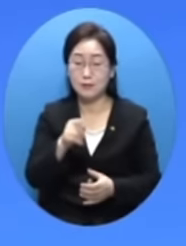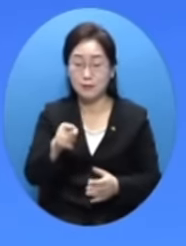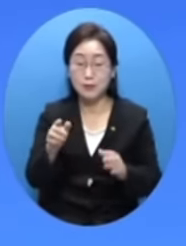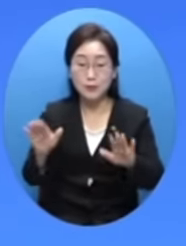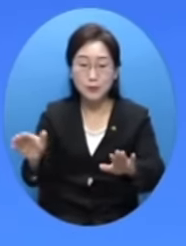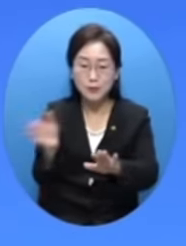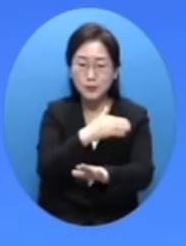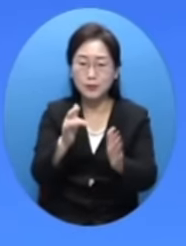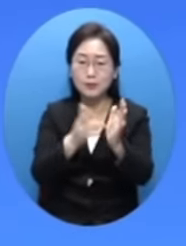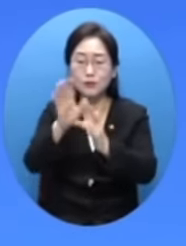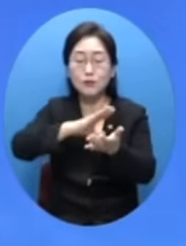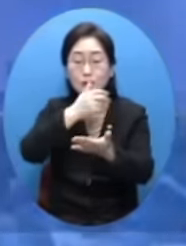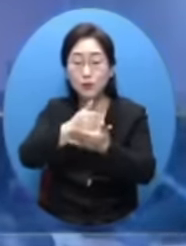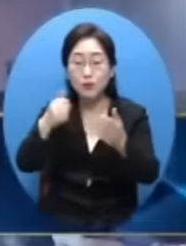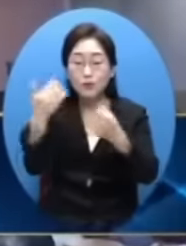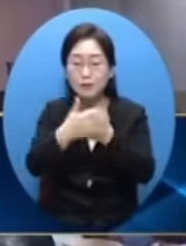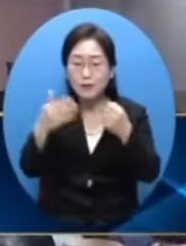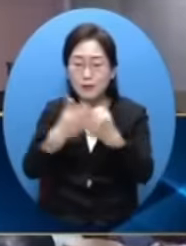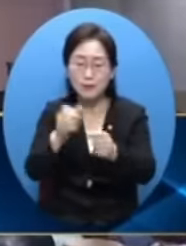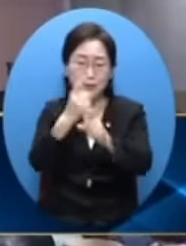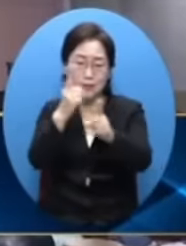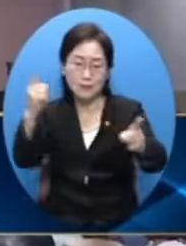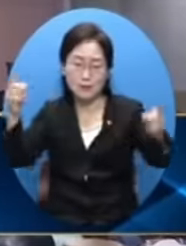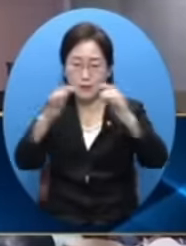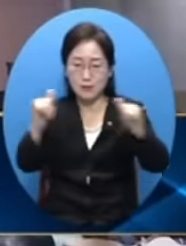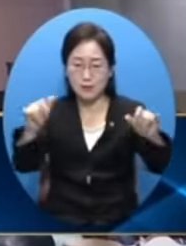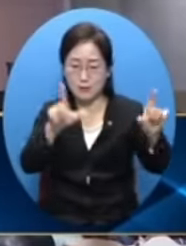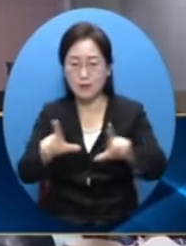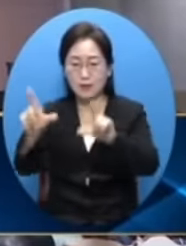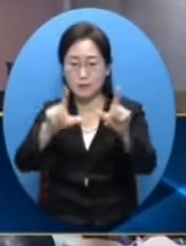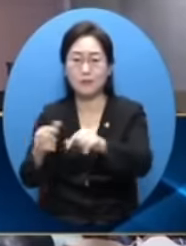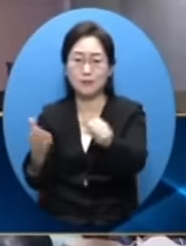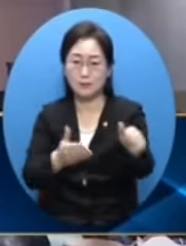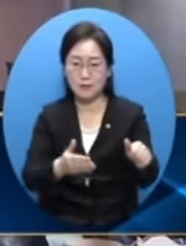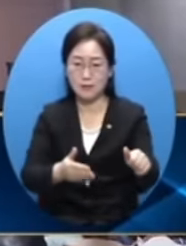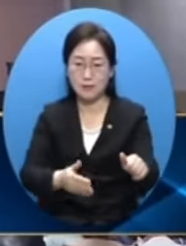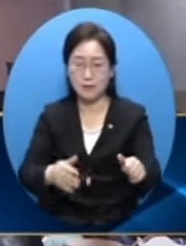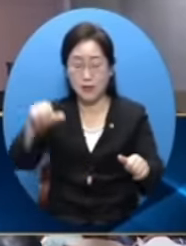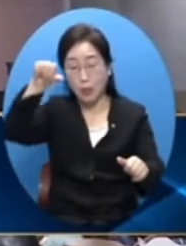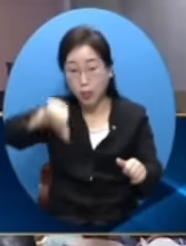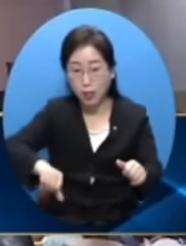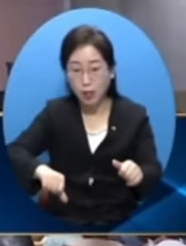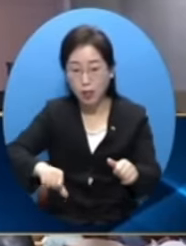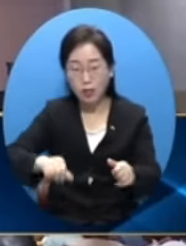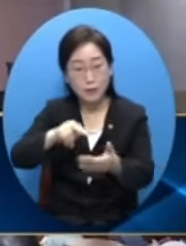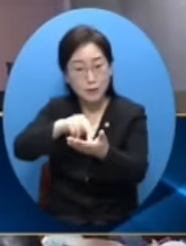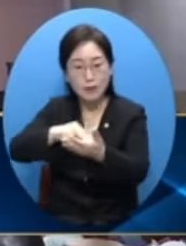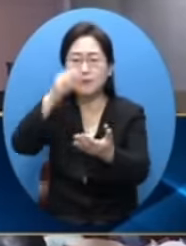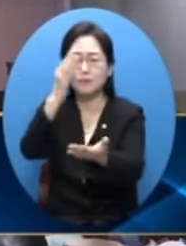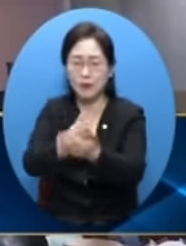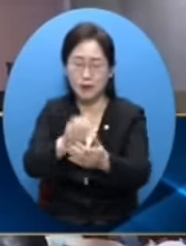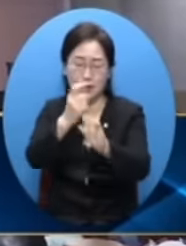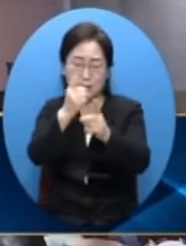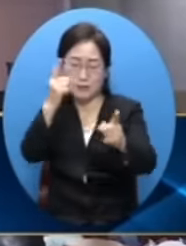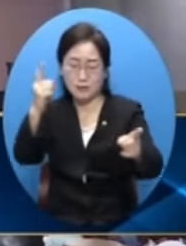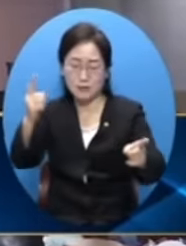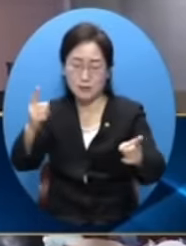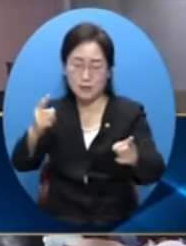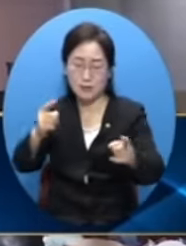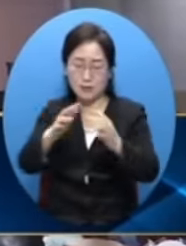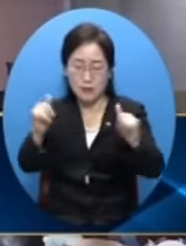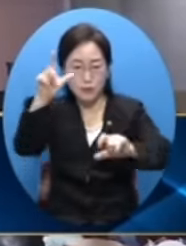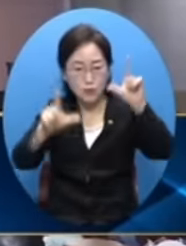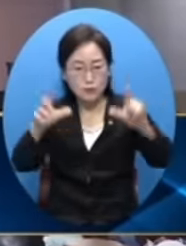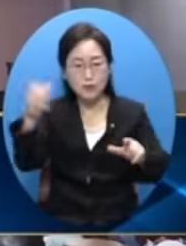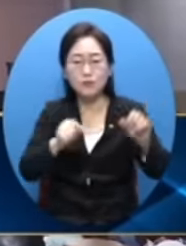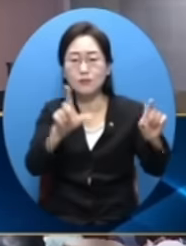이제부터는 우리가 예수 그리스도의 은혜로 승리자의 삶을 살아가야 됩니다. 더 이상 패배자의 삶을 살지 말고 승리자의 삶을 살아가는 여러분 모두가